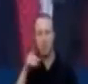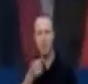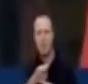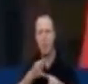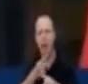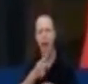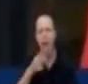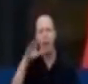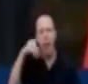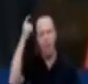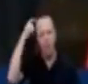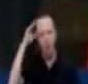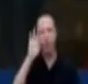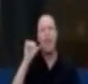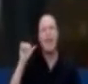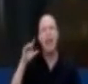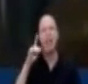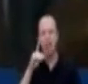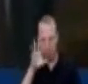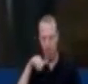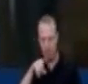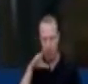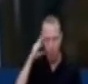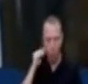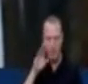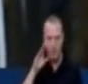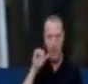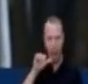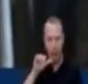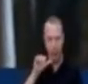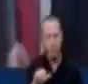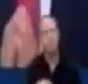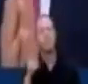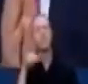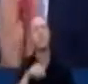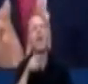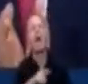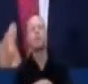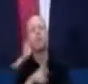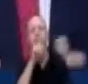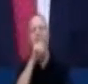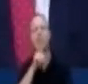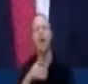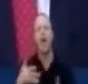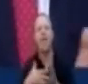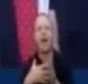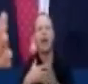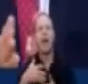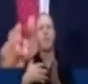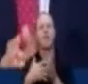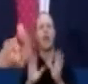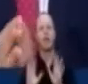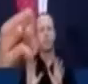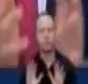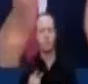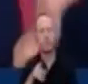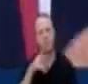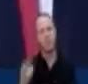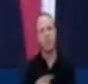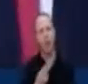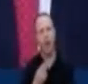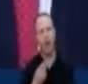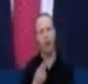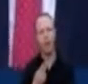אילנה דיין, גם מזה אתה מרוצה? הגיע הזמן לבקר גם את המבקרים, התרגלתם או התקשורת התרגלה לחקי